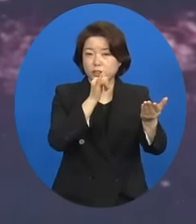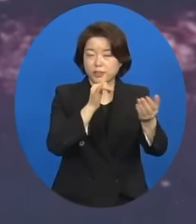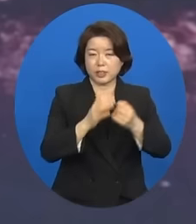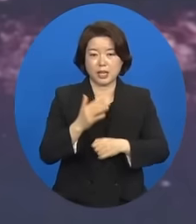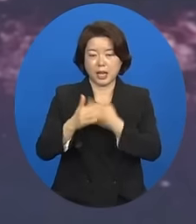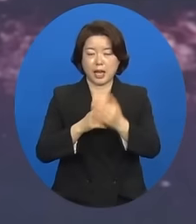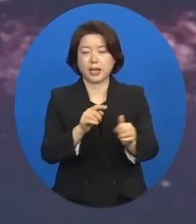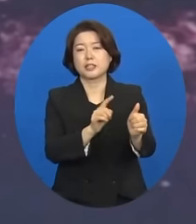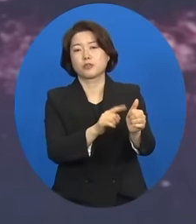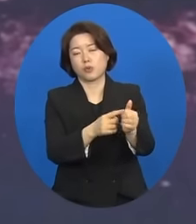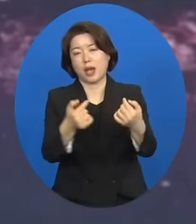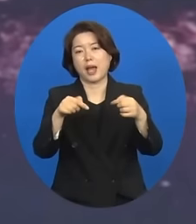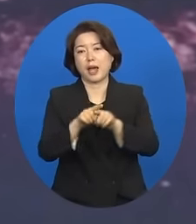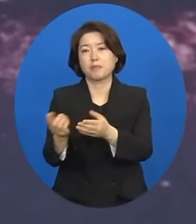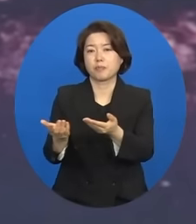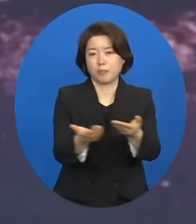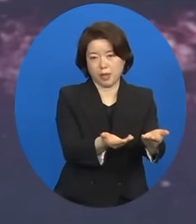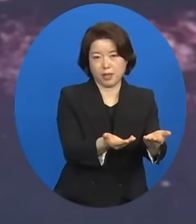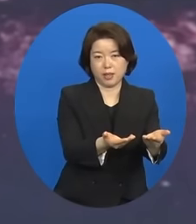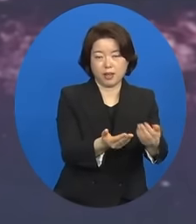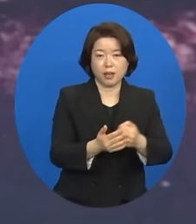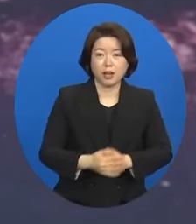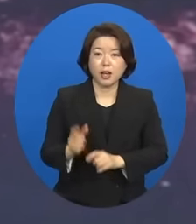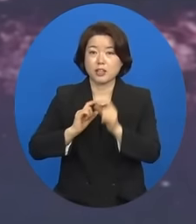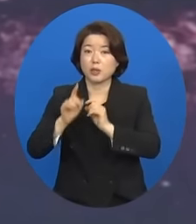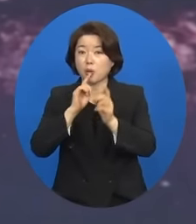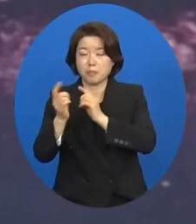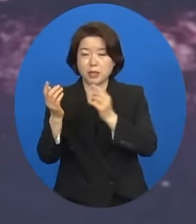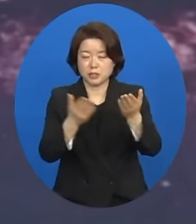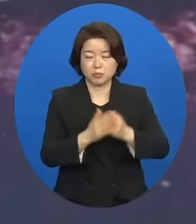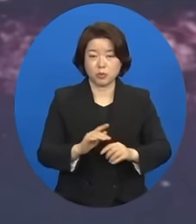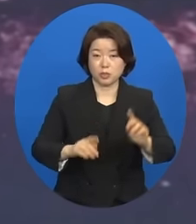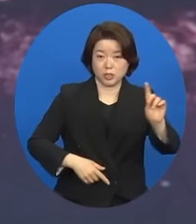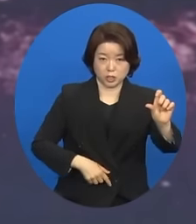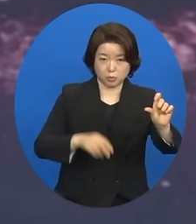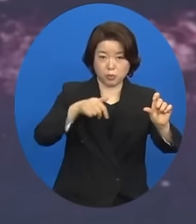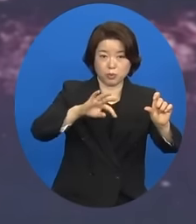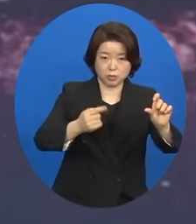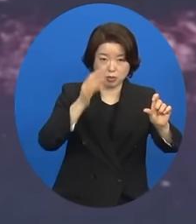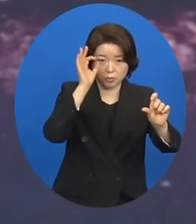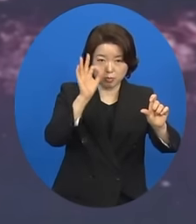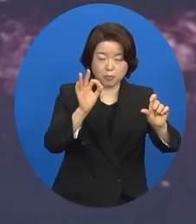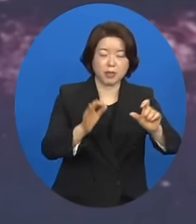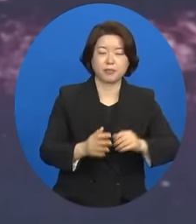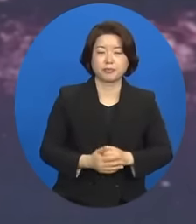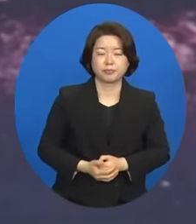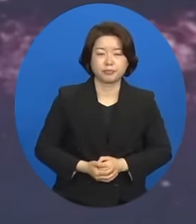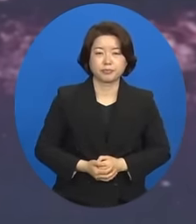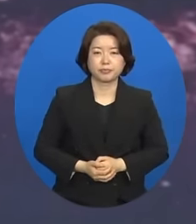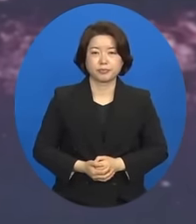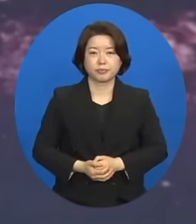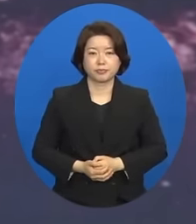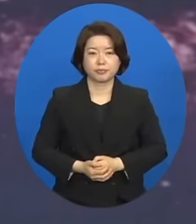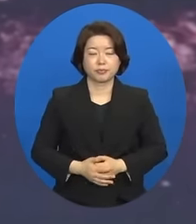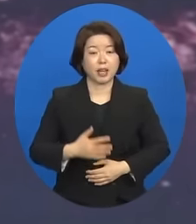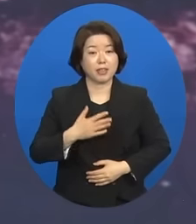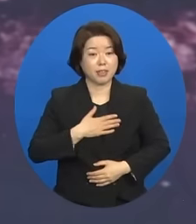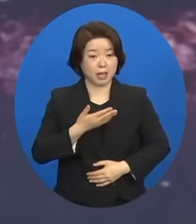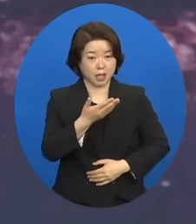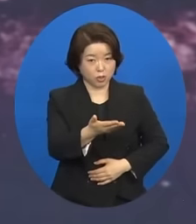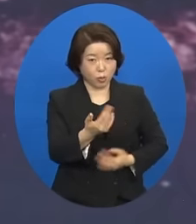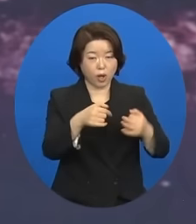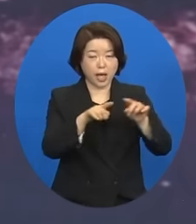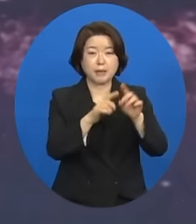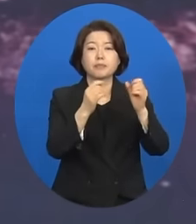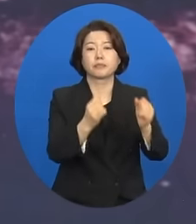그와 함께하신다고 했죠 그러면서 붙 말씀이 있어 15절 말씀 다시 한번 보시기니다 와